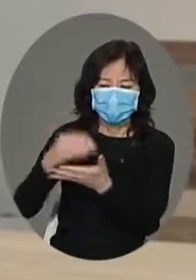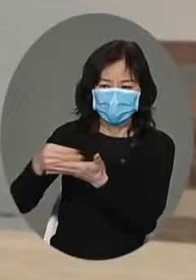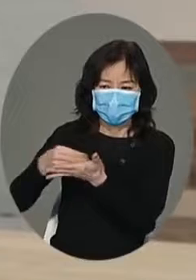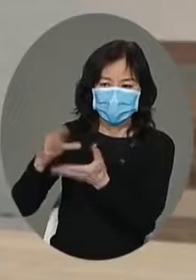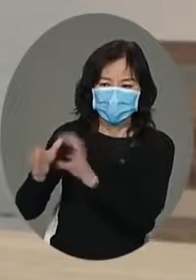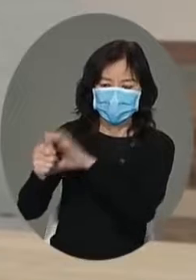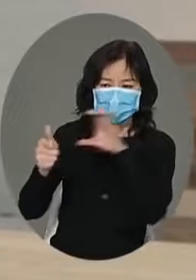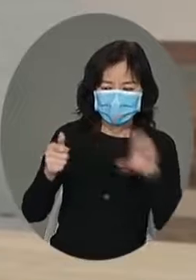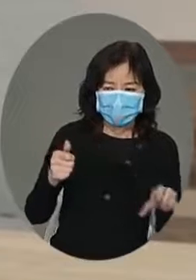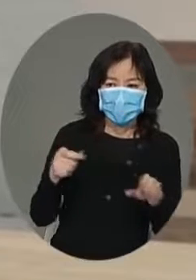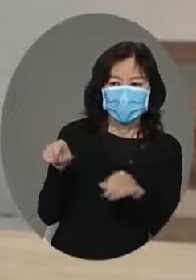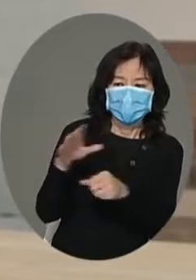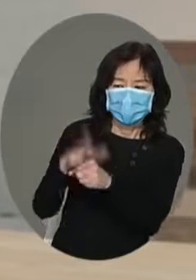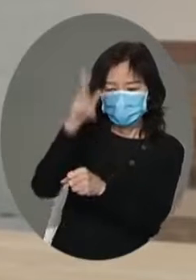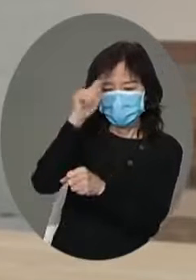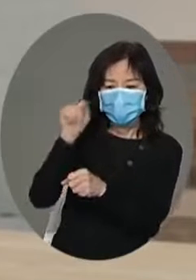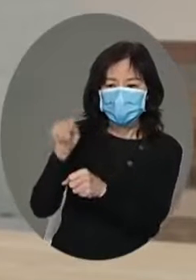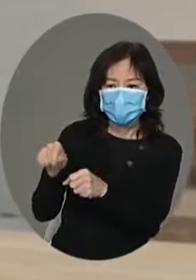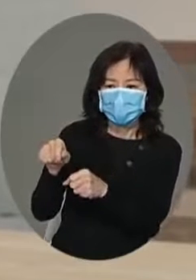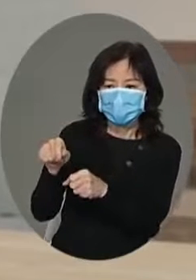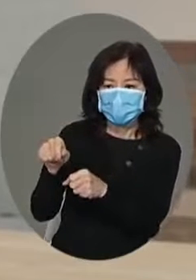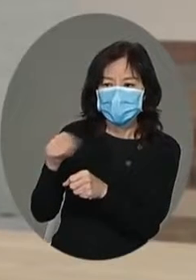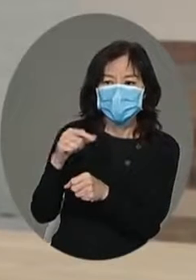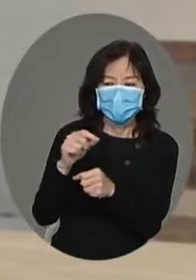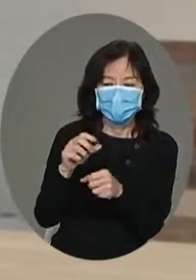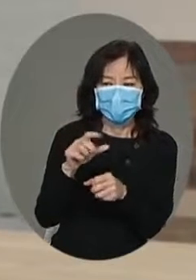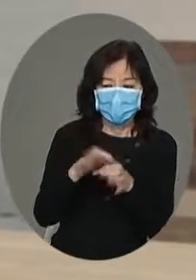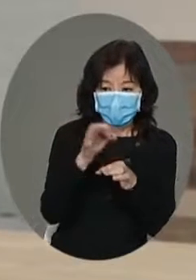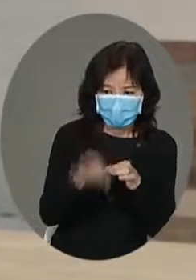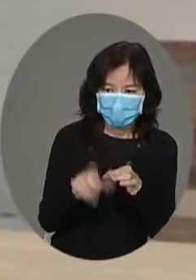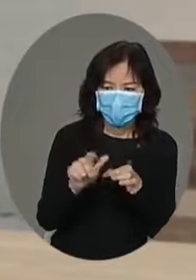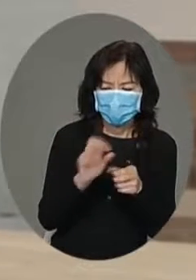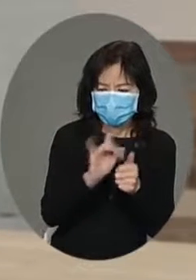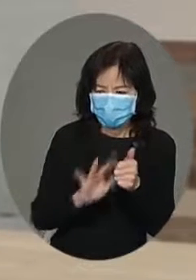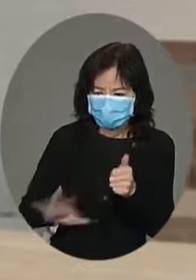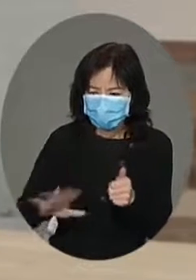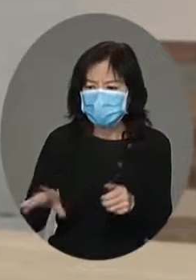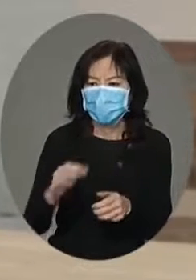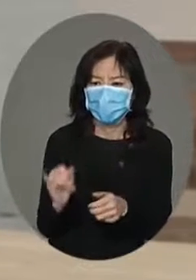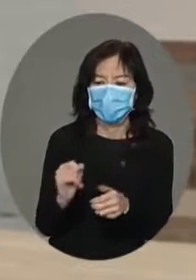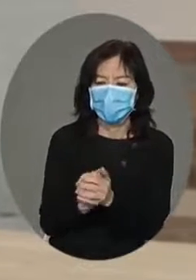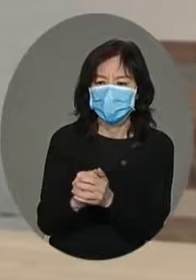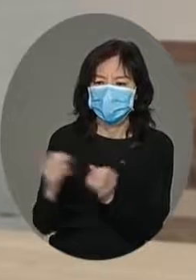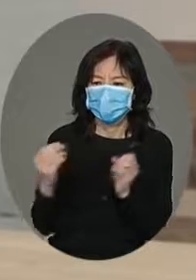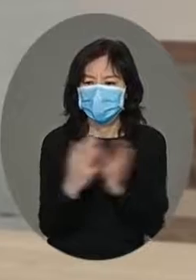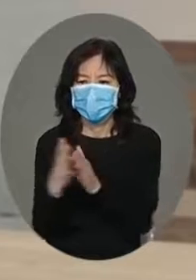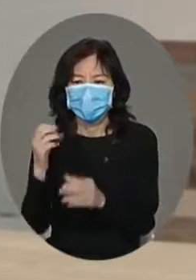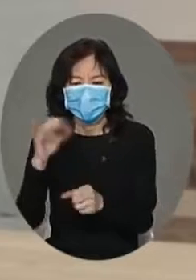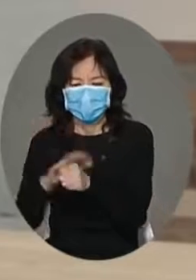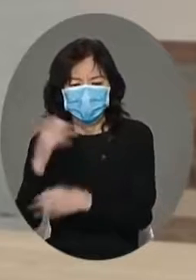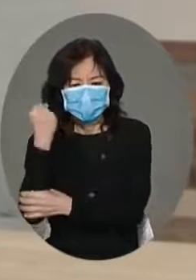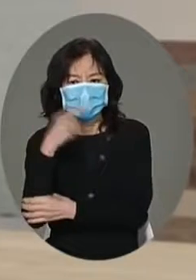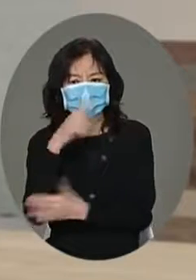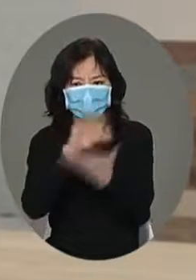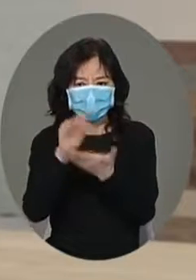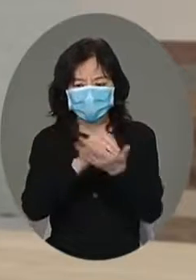作，諷刺日本政府決定將經處理的福島核廢水排入海，引起日方抗議，要求刪